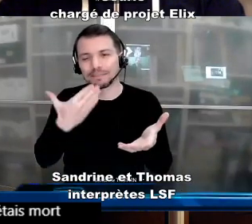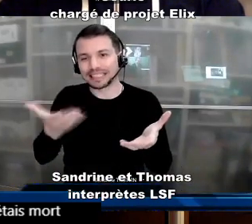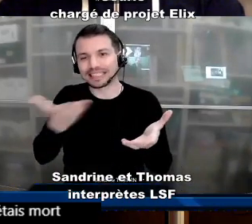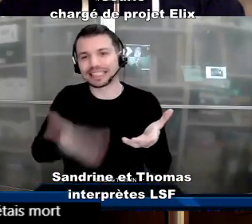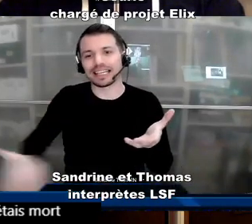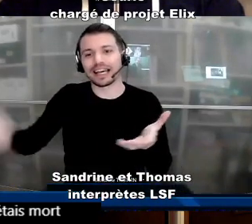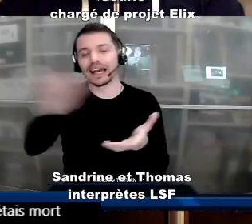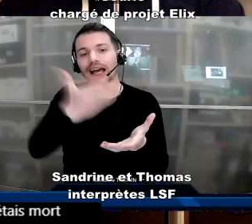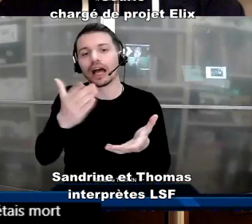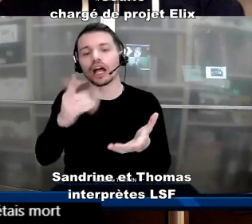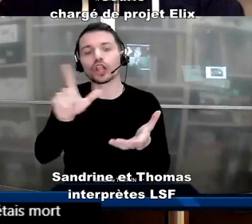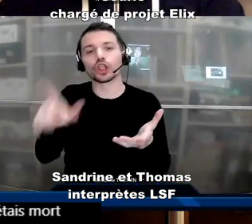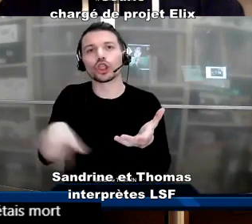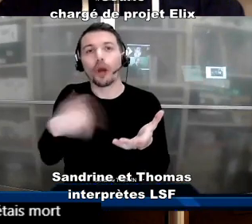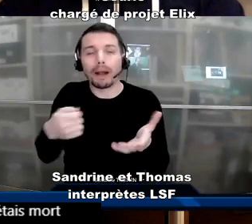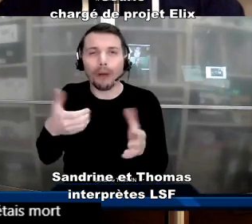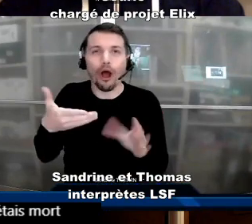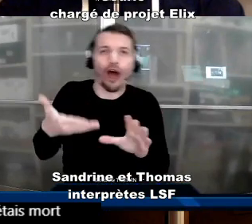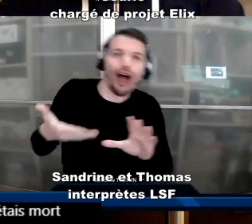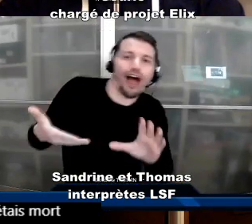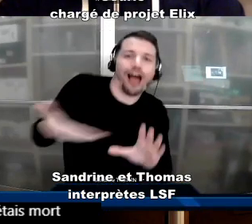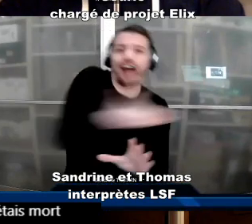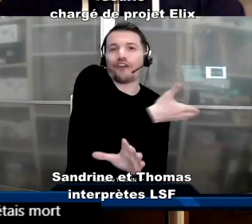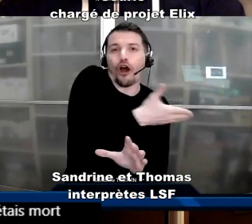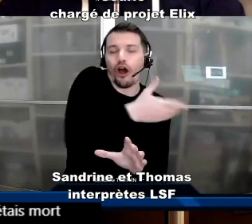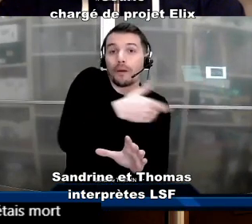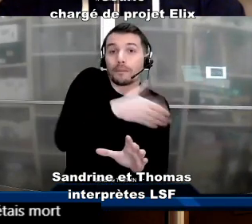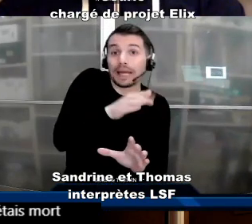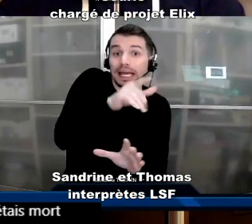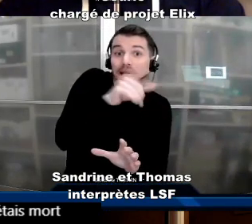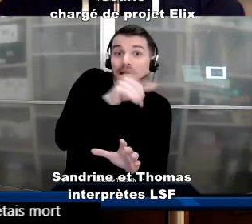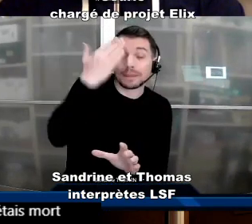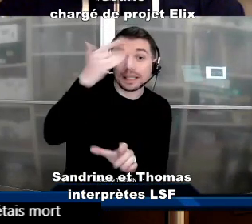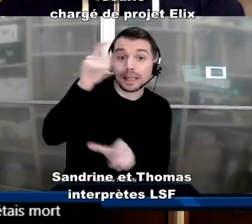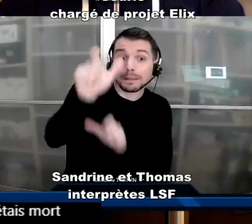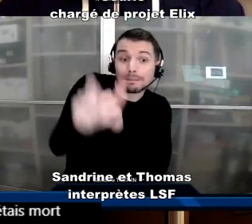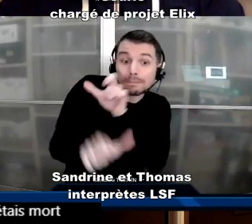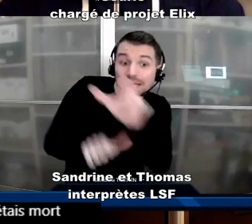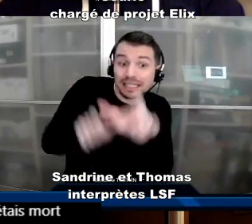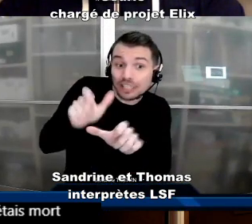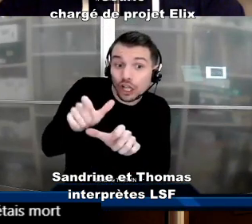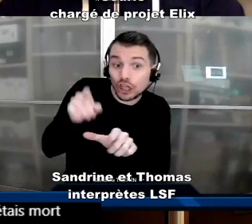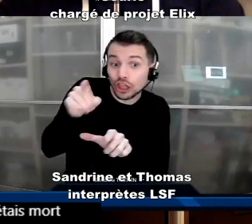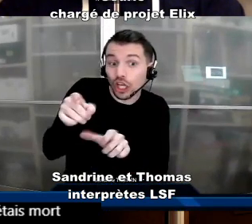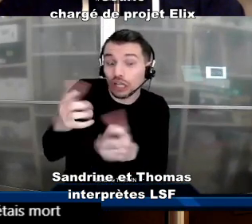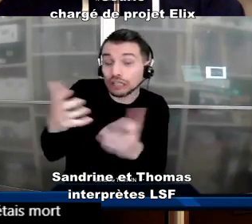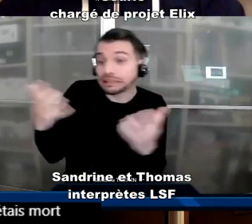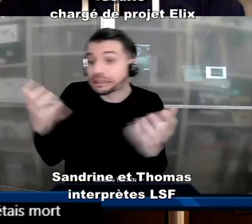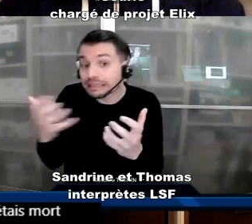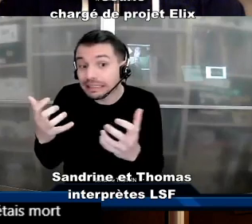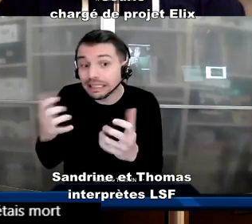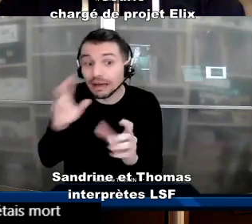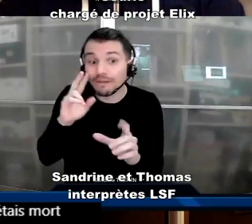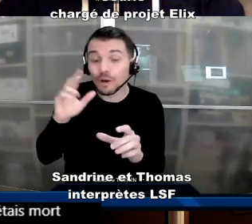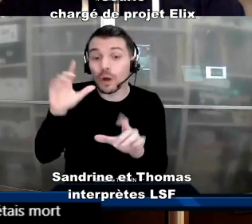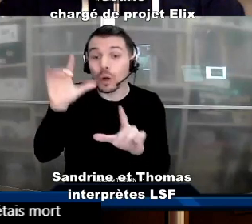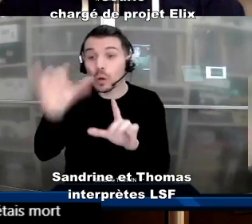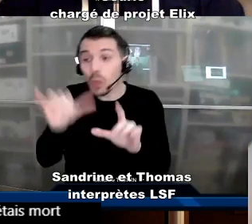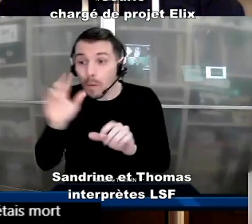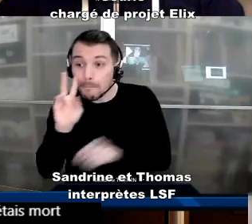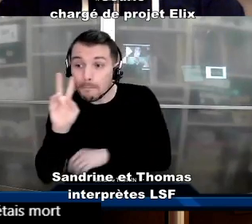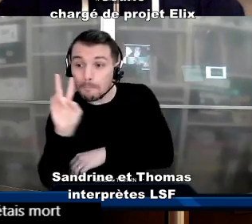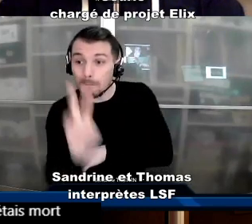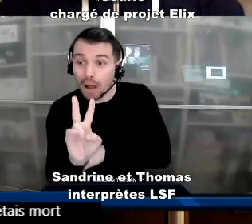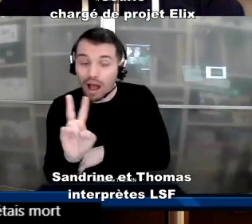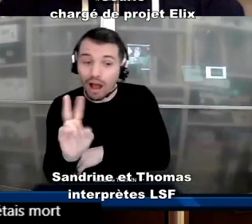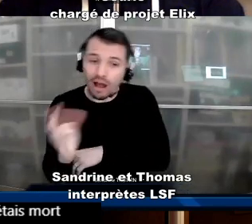Normalement, je le dis en début de live, mais là, s'il y a encore des gens qui sont encore en vie à la fin de ce replay et que vous voyez ce replay sur YouTube, eh ben,